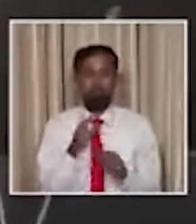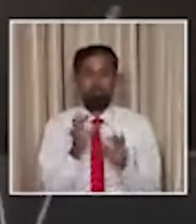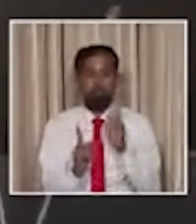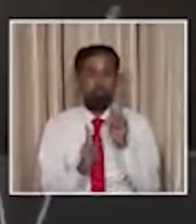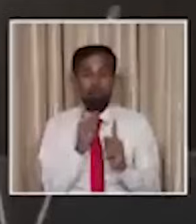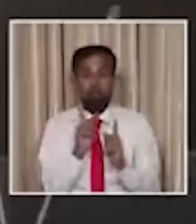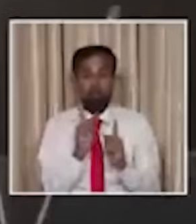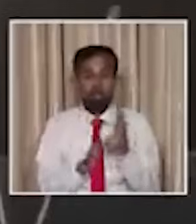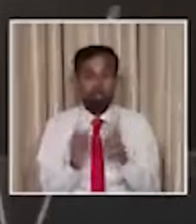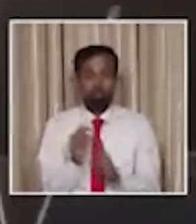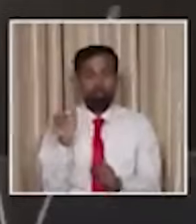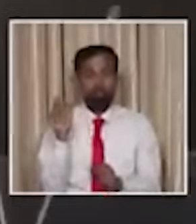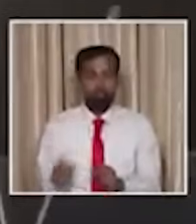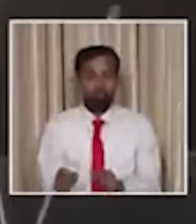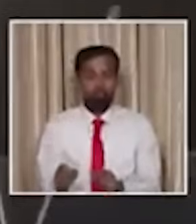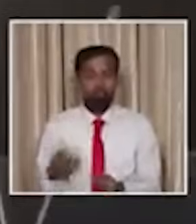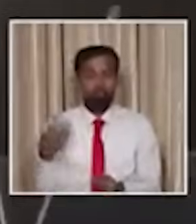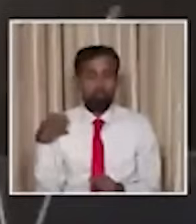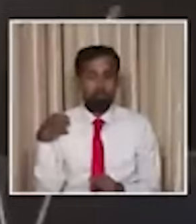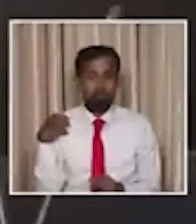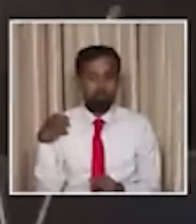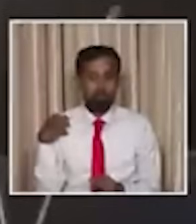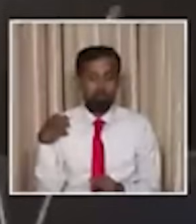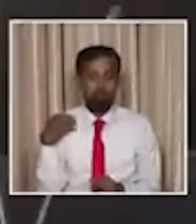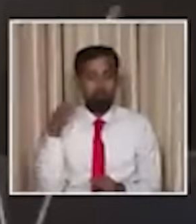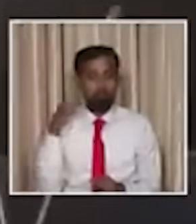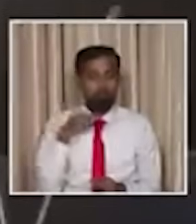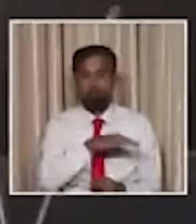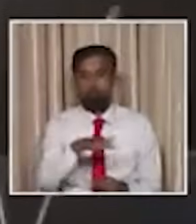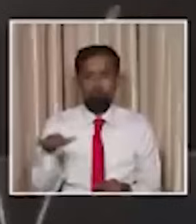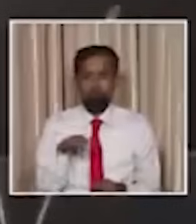சமுதாயத்தையும் அதாவது நோகடிக்க செய்தவர்கள்,